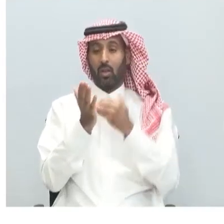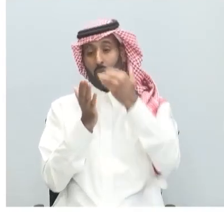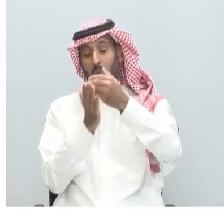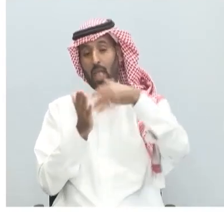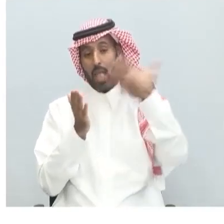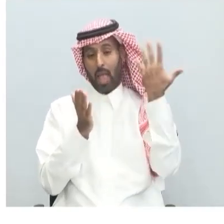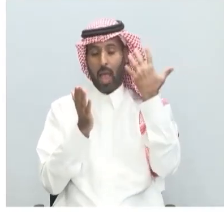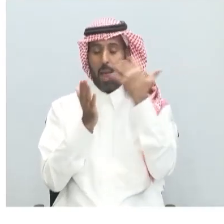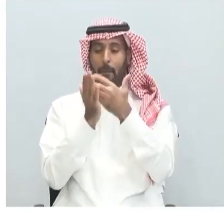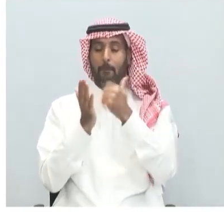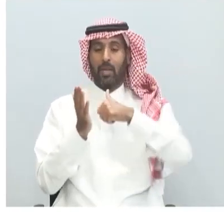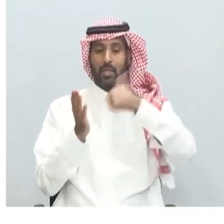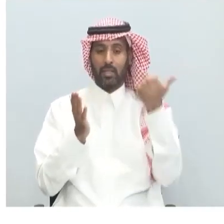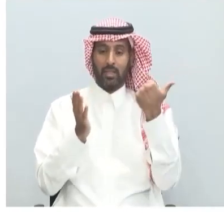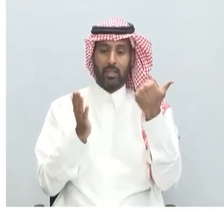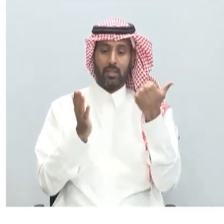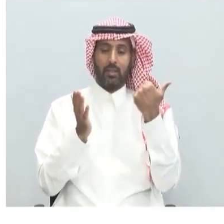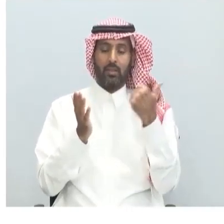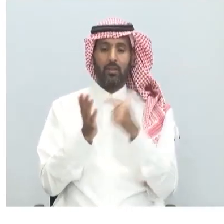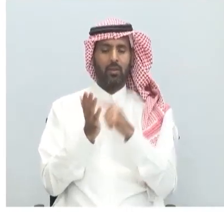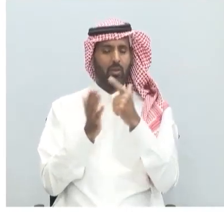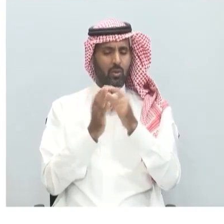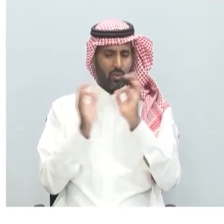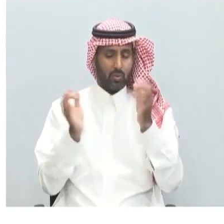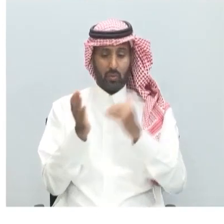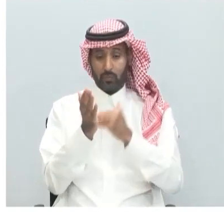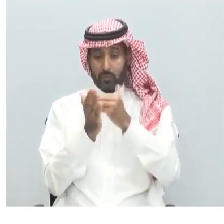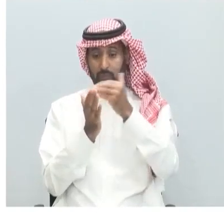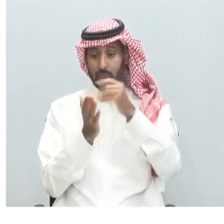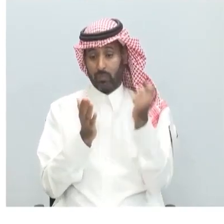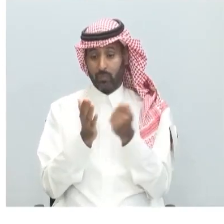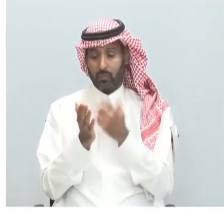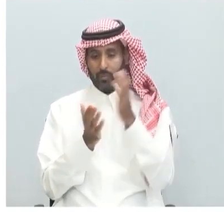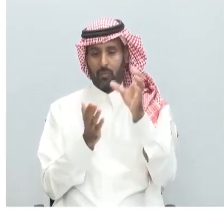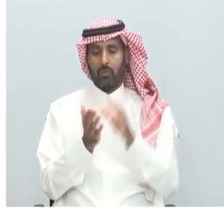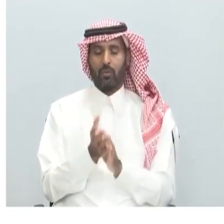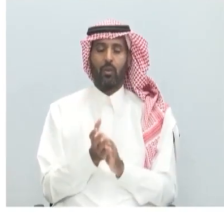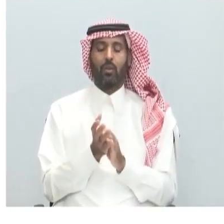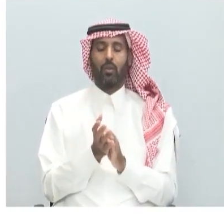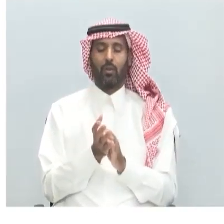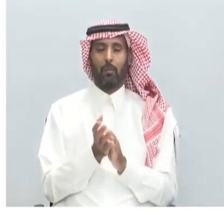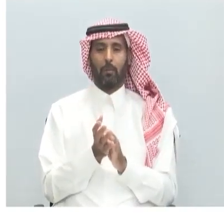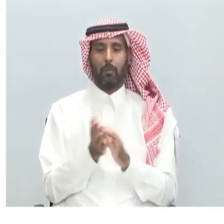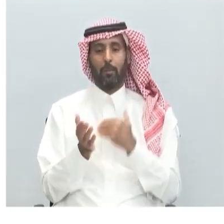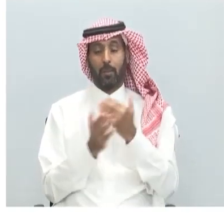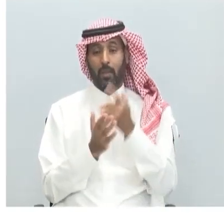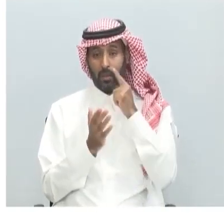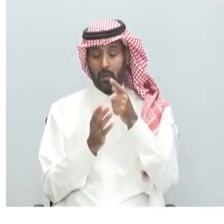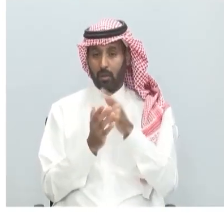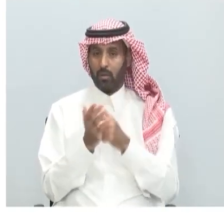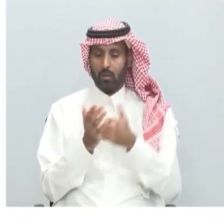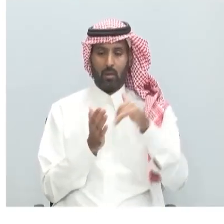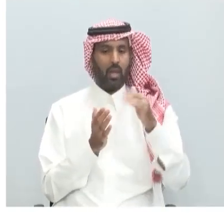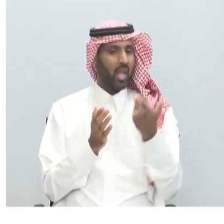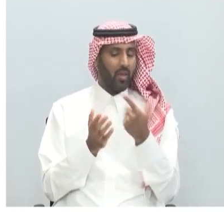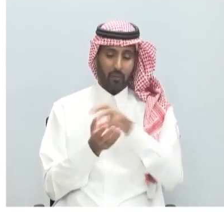المستوى السادس طبعا هنا تكمله ستاخذها من هذا الرسم البياني اذا هذه هي طريقه